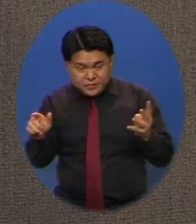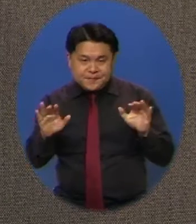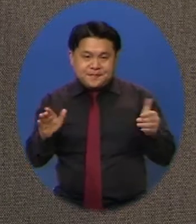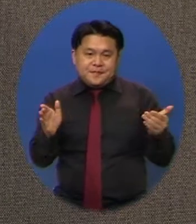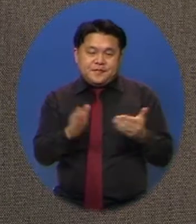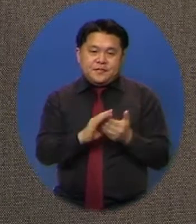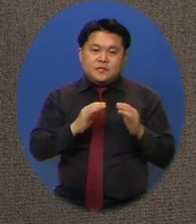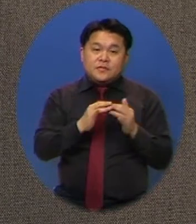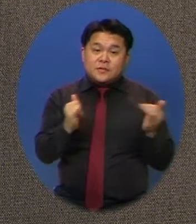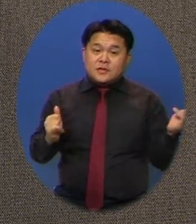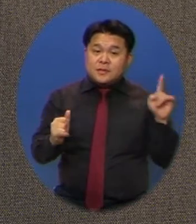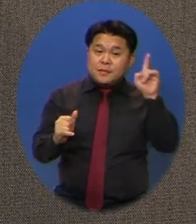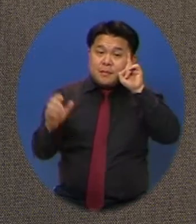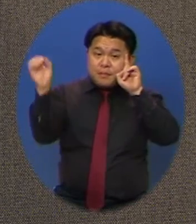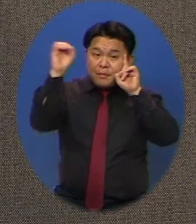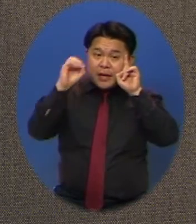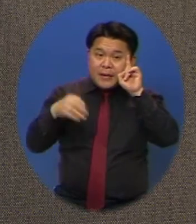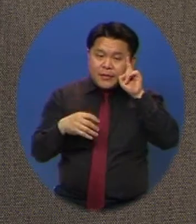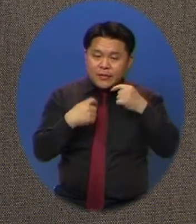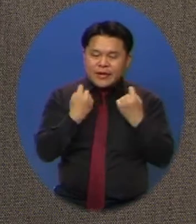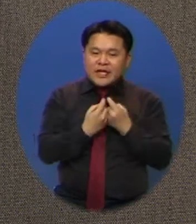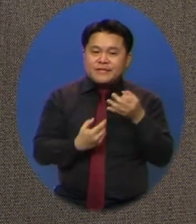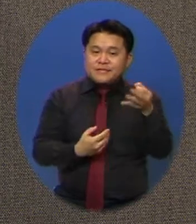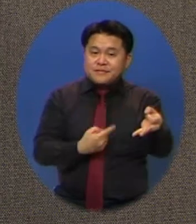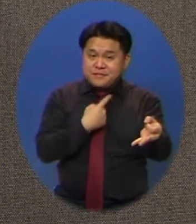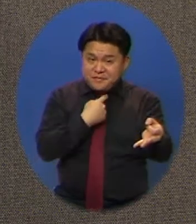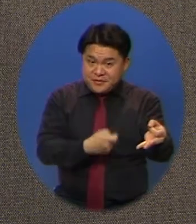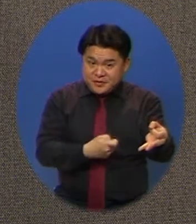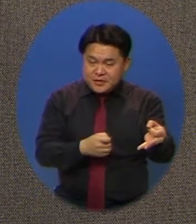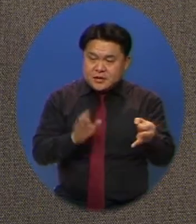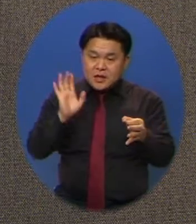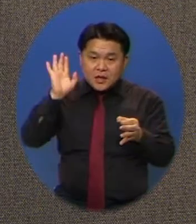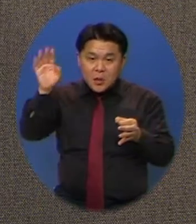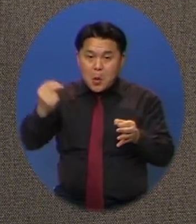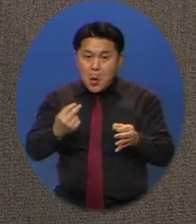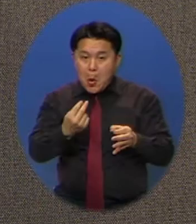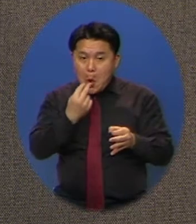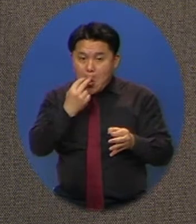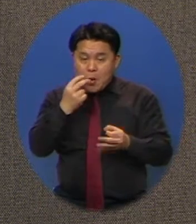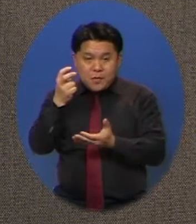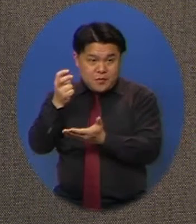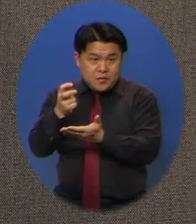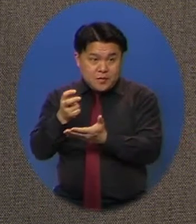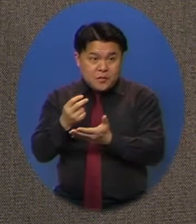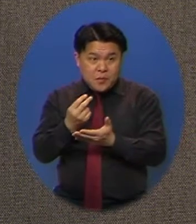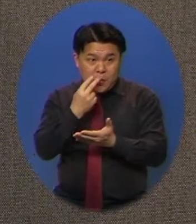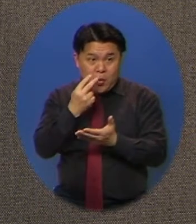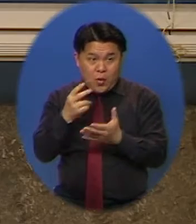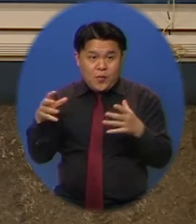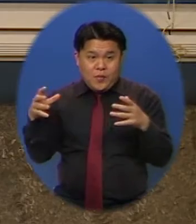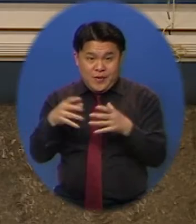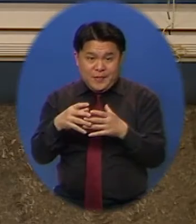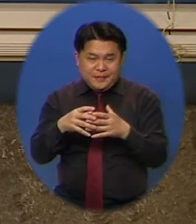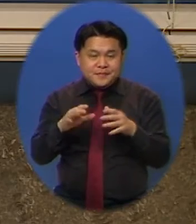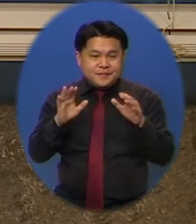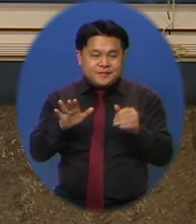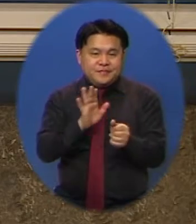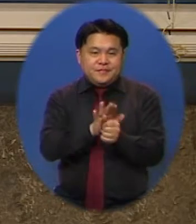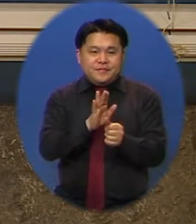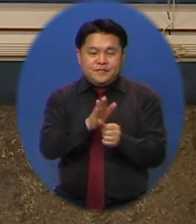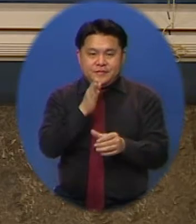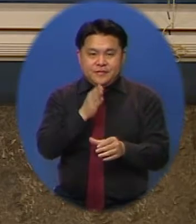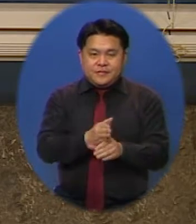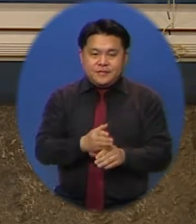지금까지 국민들이 전액 본인이 직접 내던 돈을 건강보험의 적용으로 전부 흡수를 하고 있습니다.